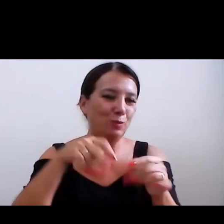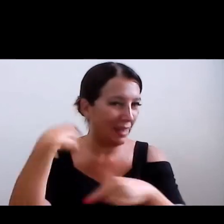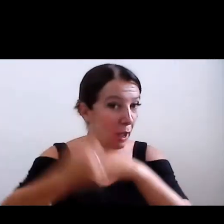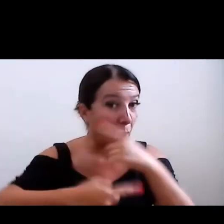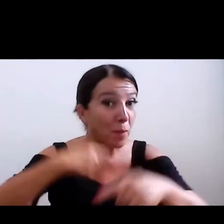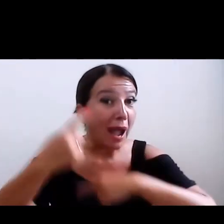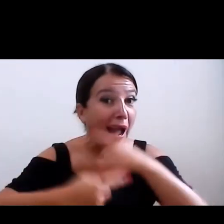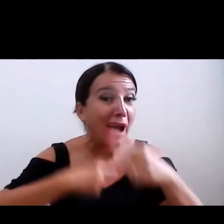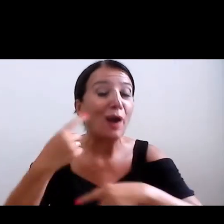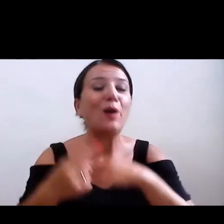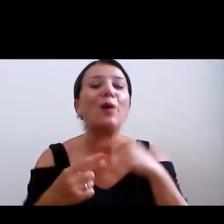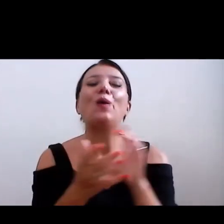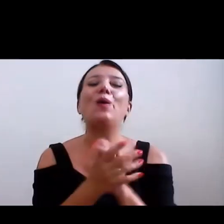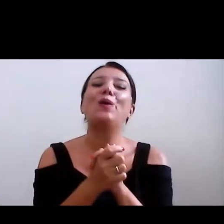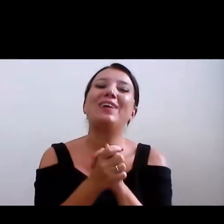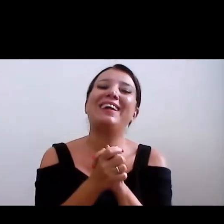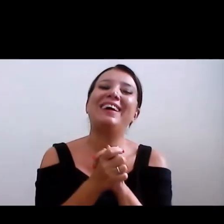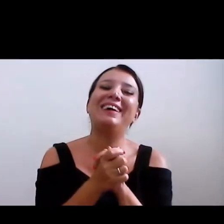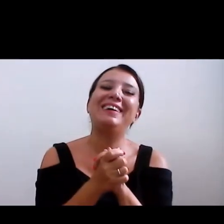altre volte.